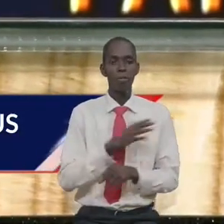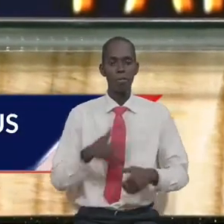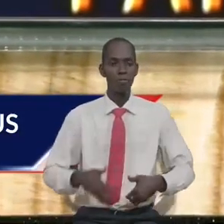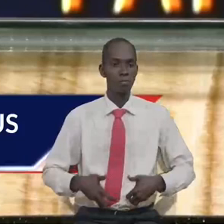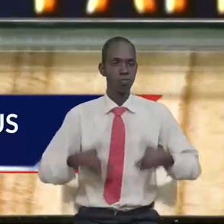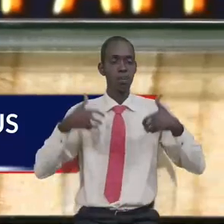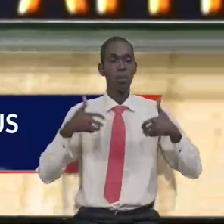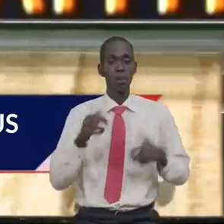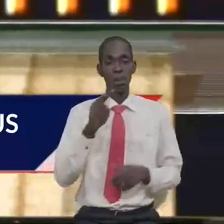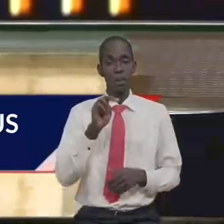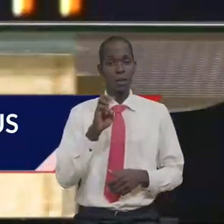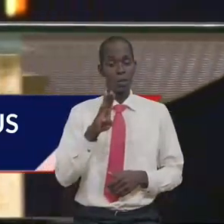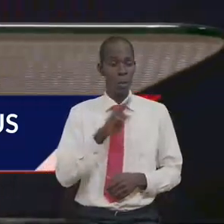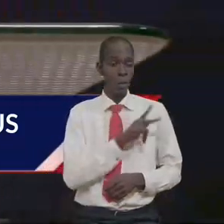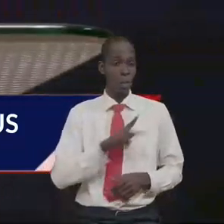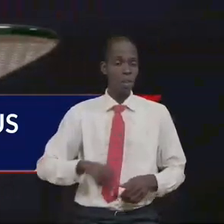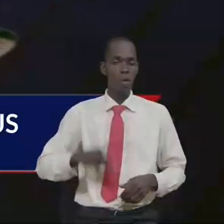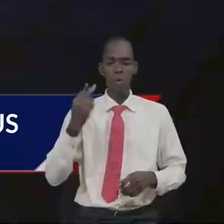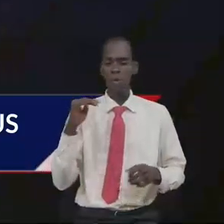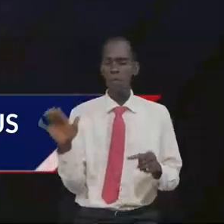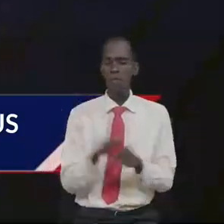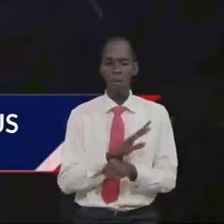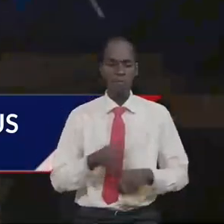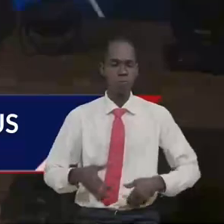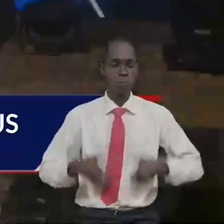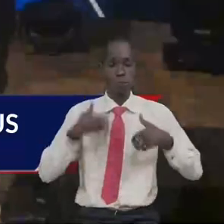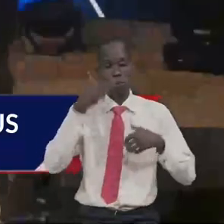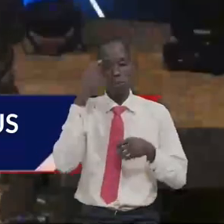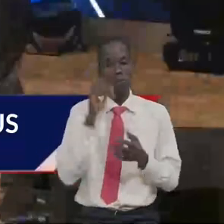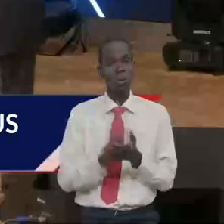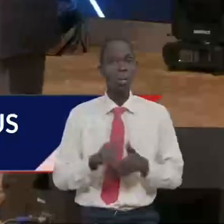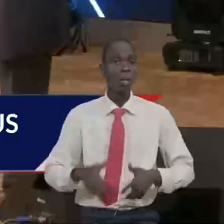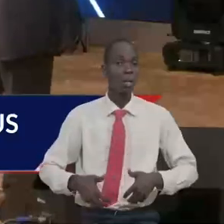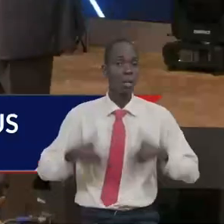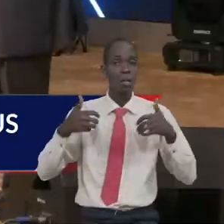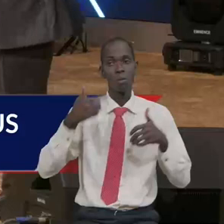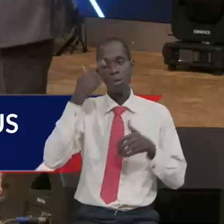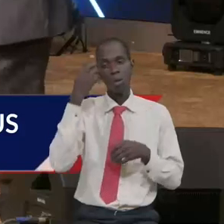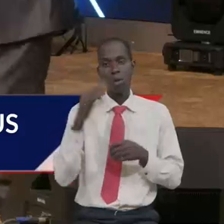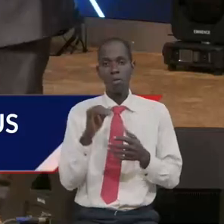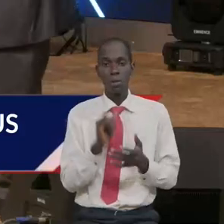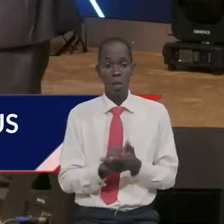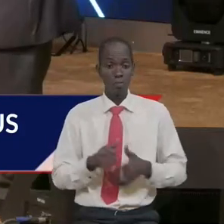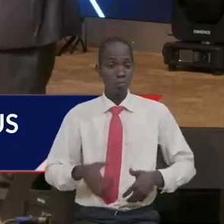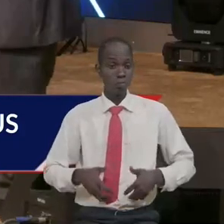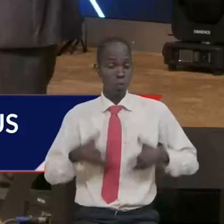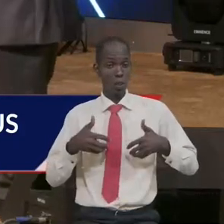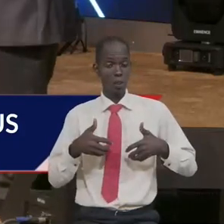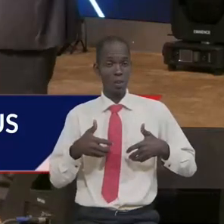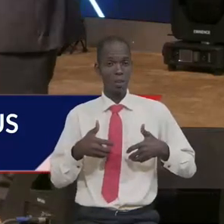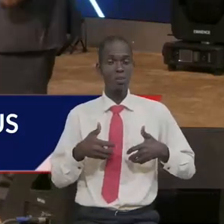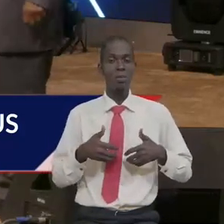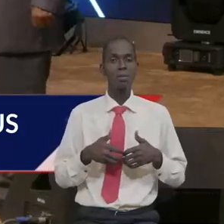Nebuchadnezzar était rempli de rage et de furie à cause de cette furie, alors à cause de cette